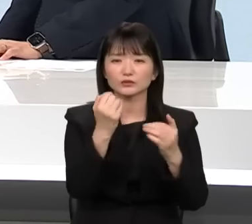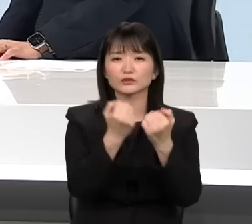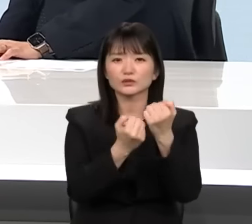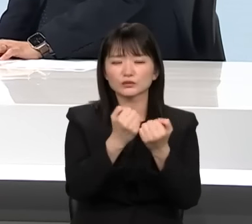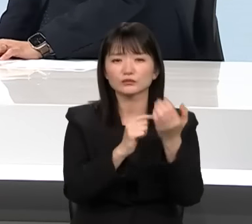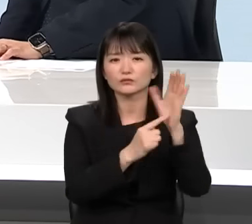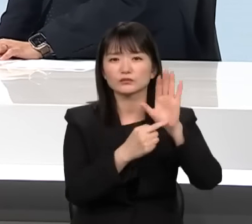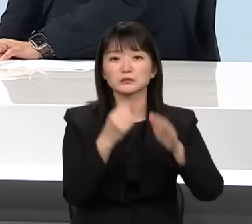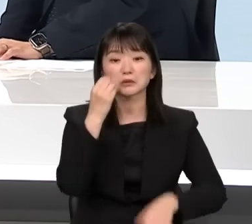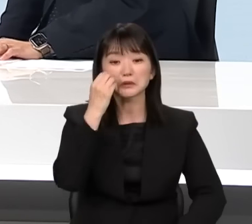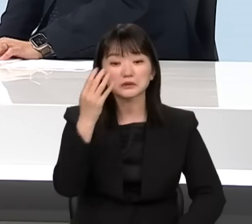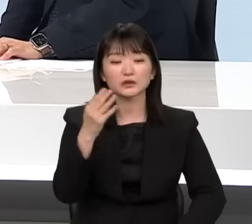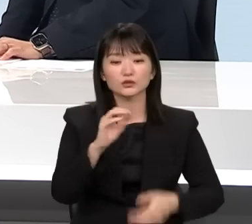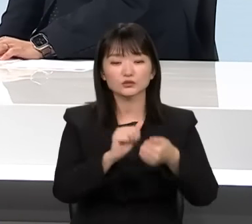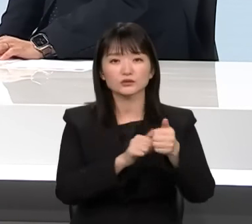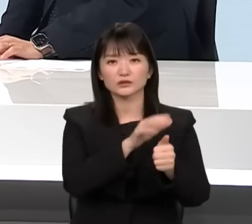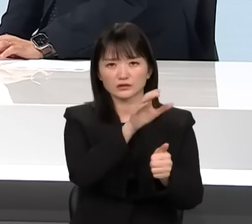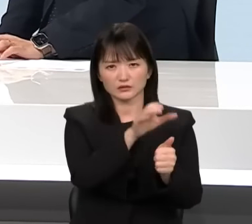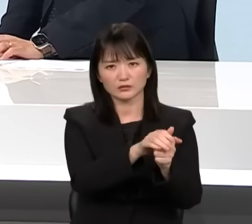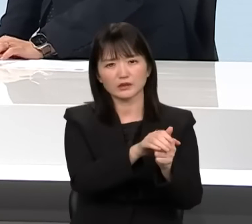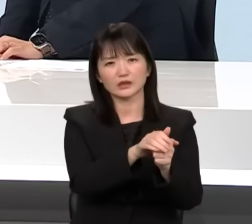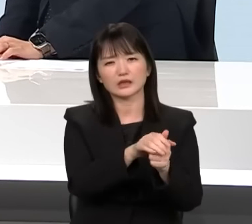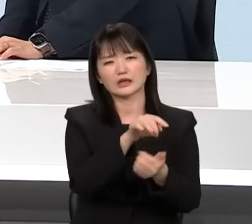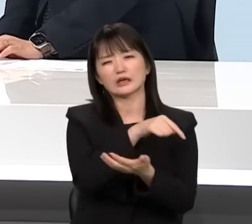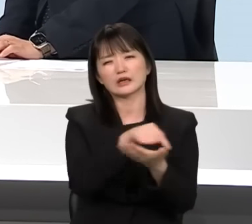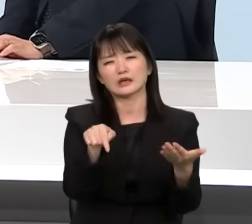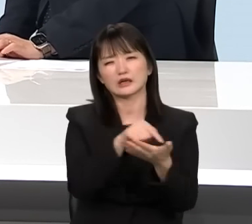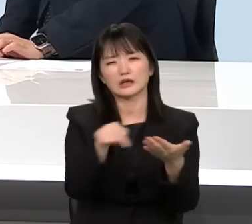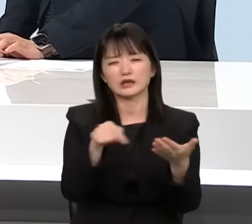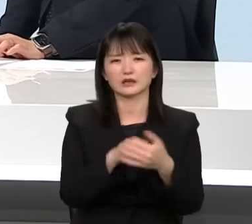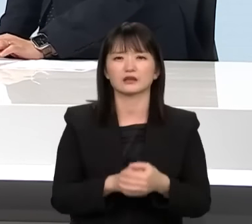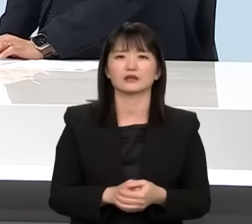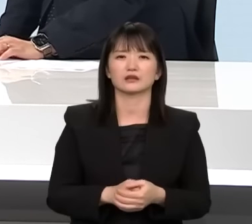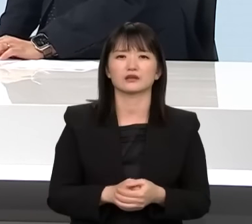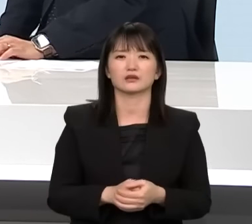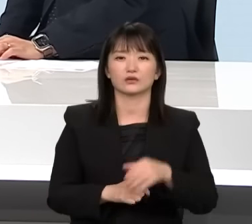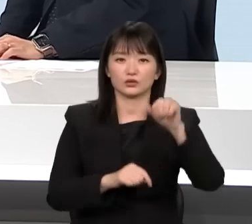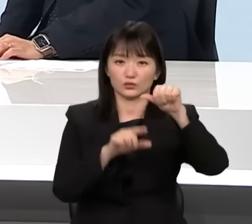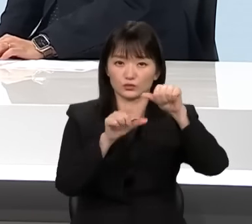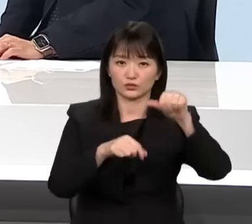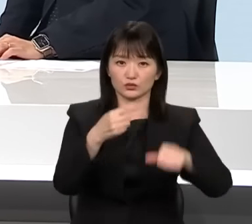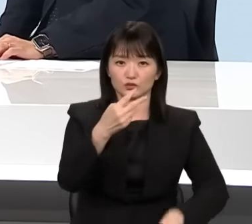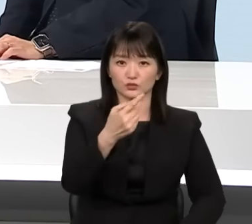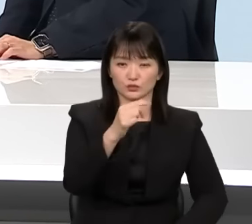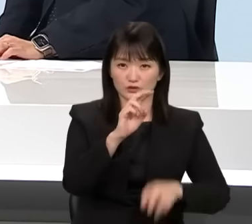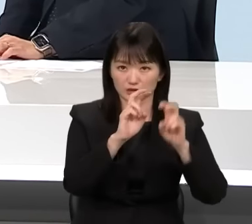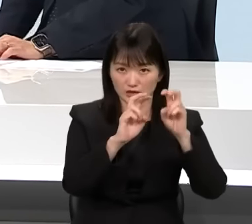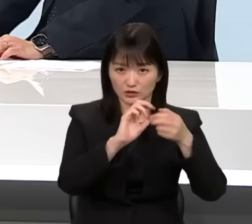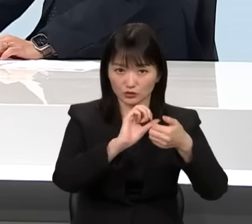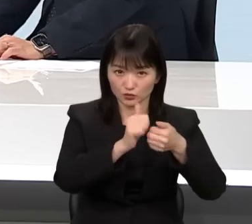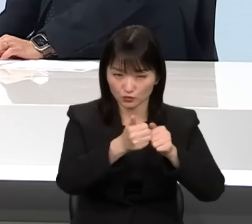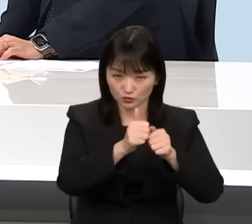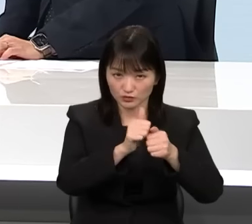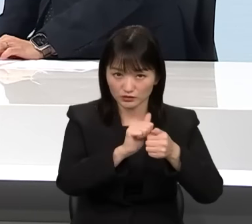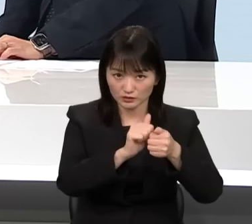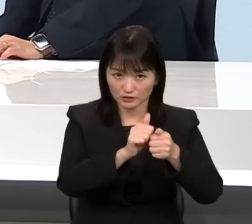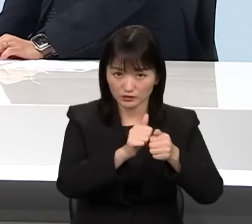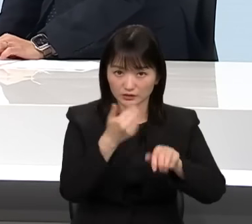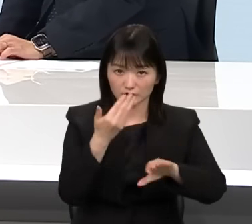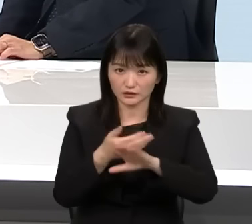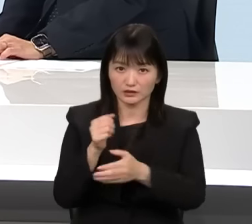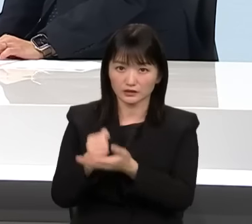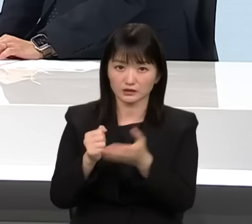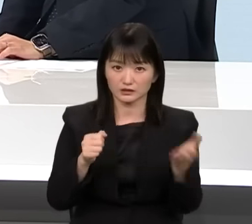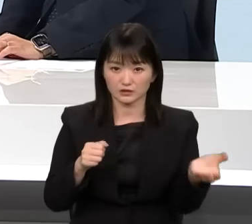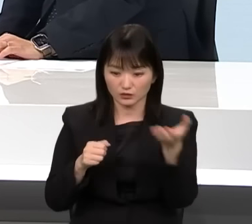4개월쯤 맡겼지만 계속 손실을 보고 있어서 같은 해 5월이 도이치 모터 주식 모두를 다른 별도 계자를 옮기면서